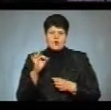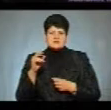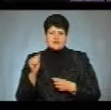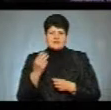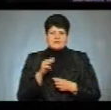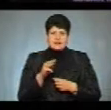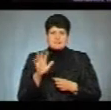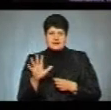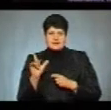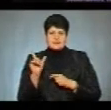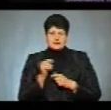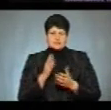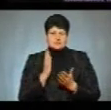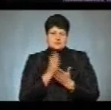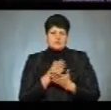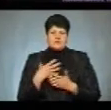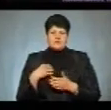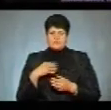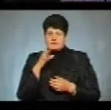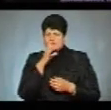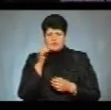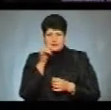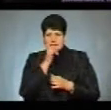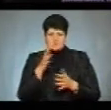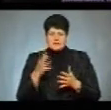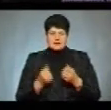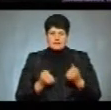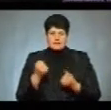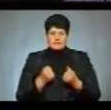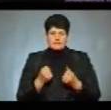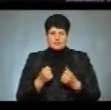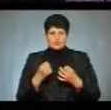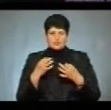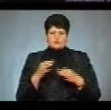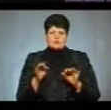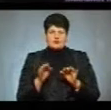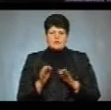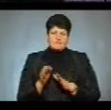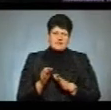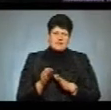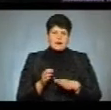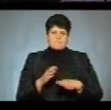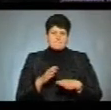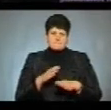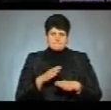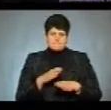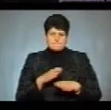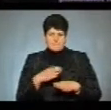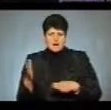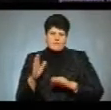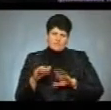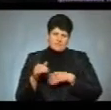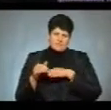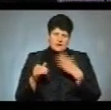T5, рухаючись у напрямку Львова, не впорався із керуванням і допустив виїзд спочатку на праве узбіччя, а потім занос на ліве з